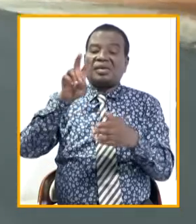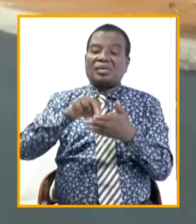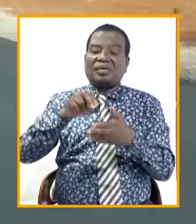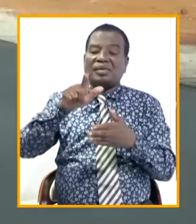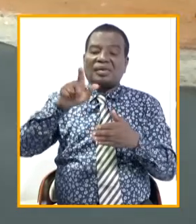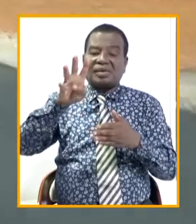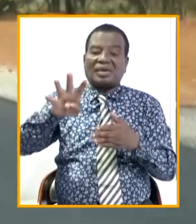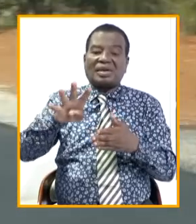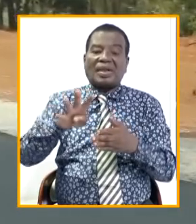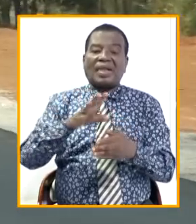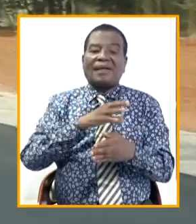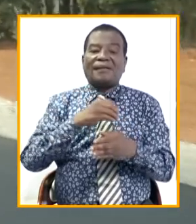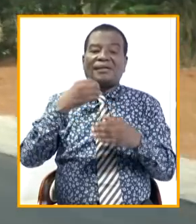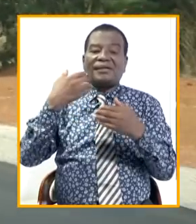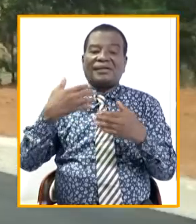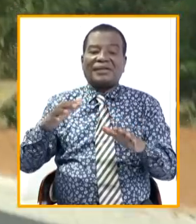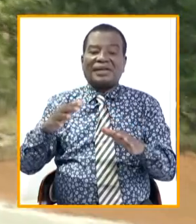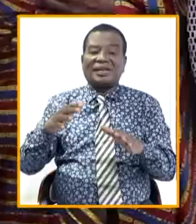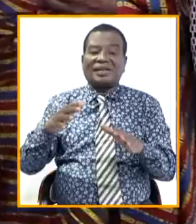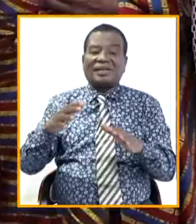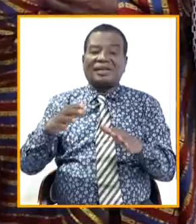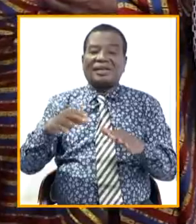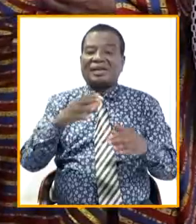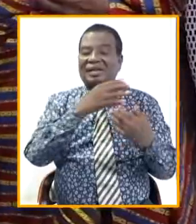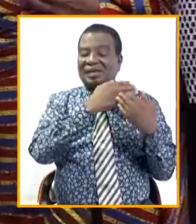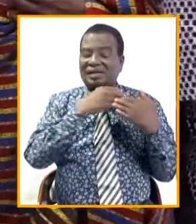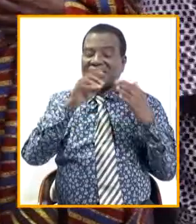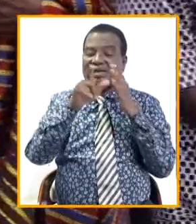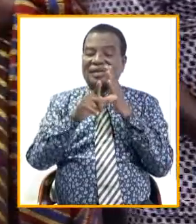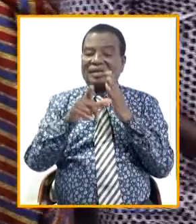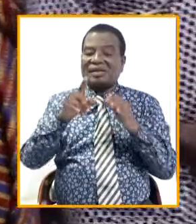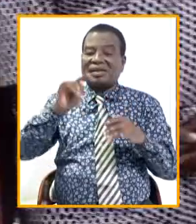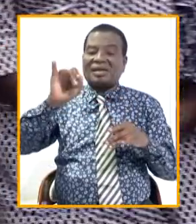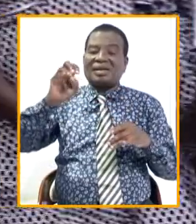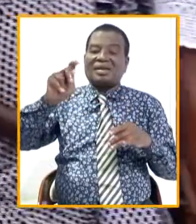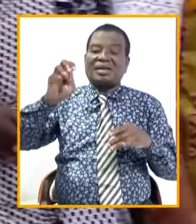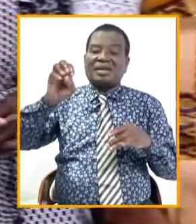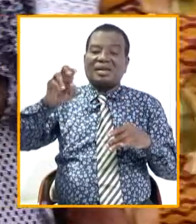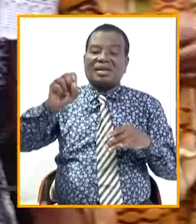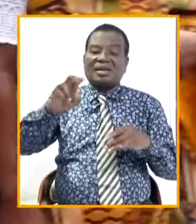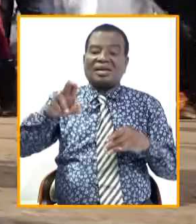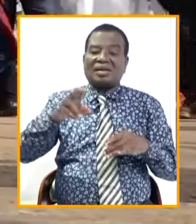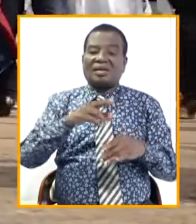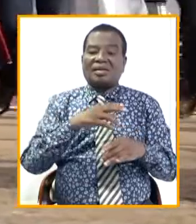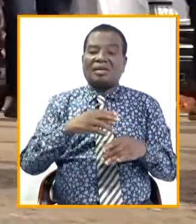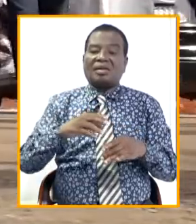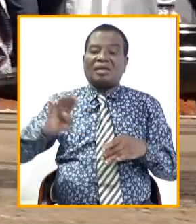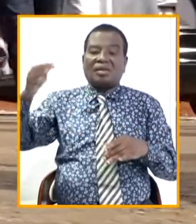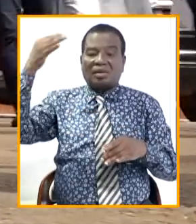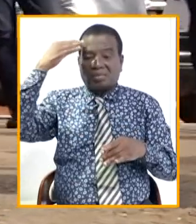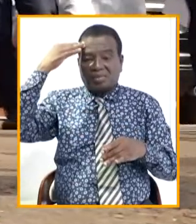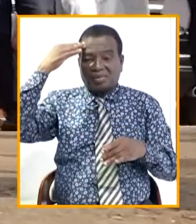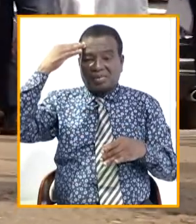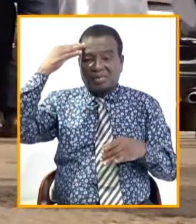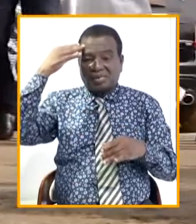2024, l'infrastructure achève de séduire les chefferies de Thiébissou, Sakassou et Béoumi. À leur tête, le ministre